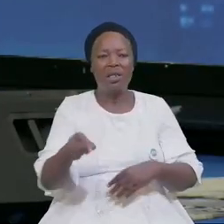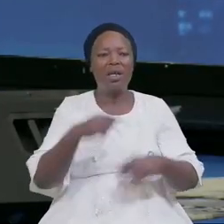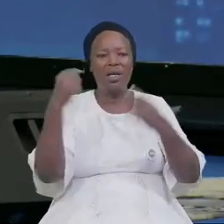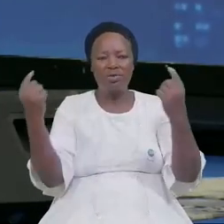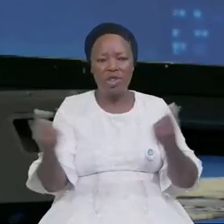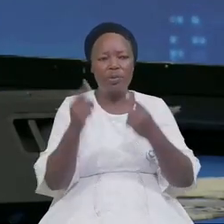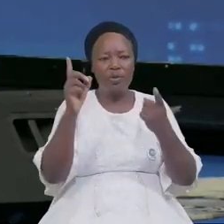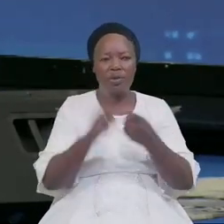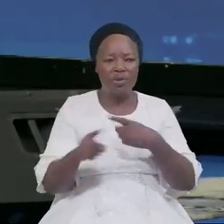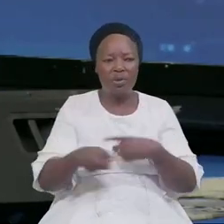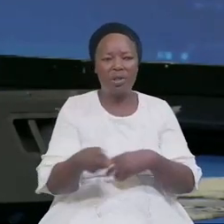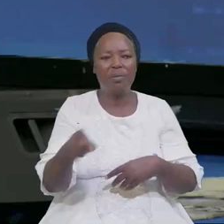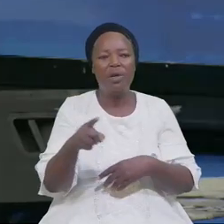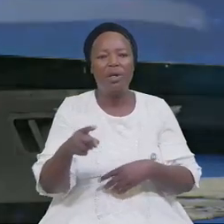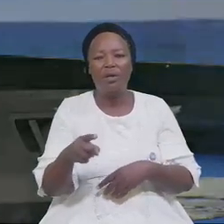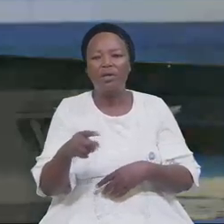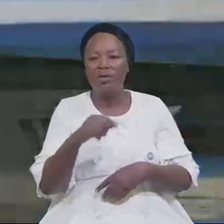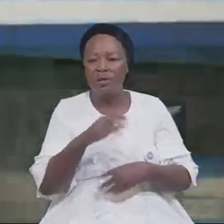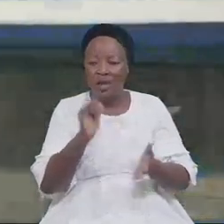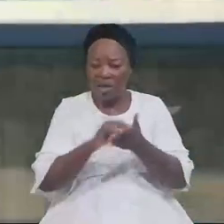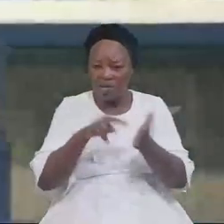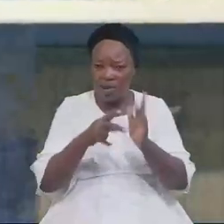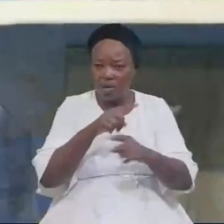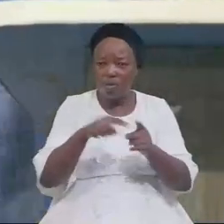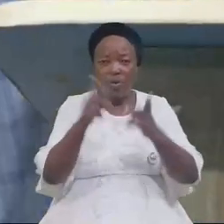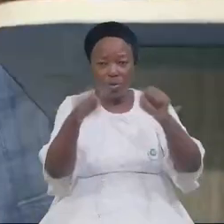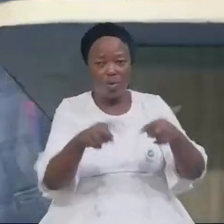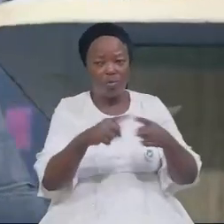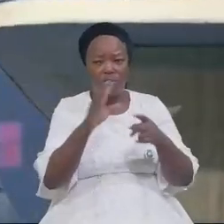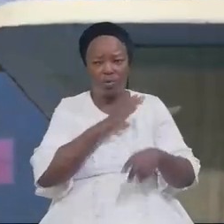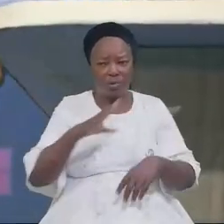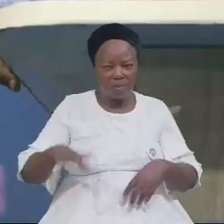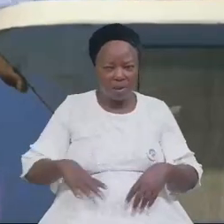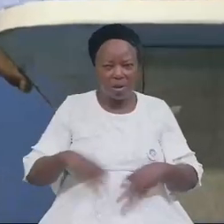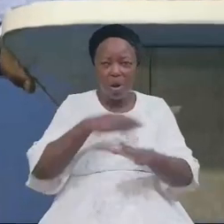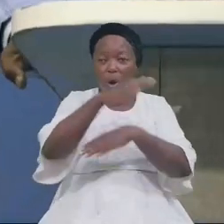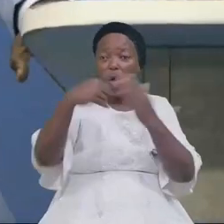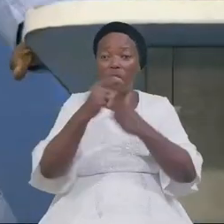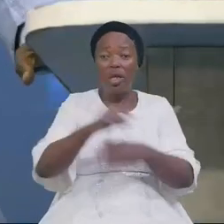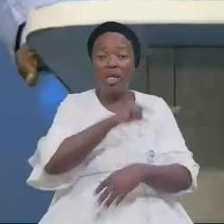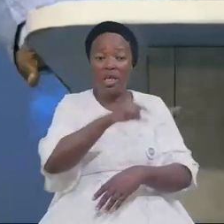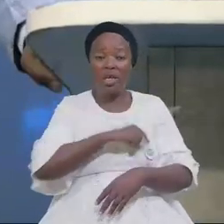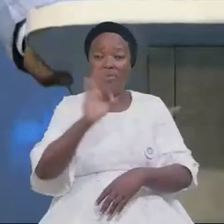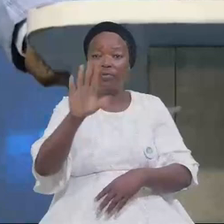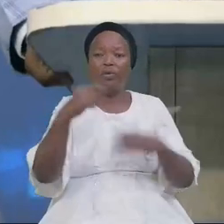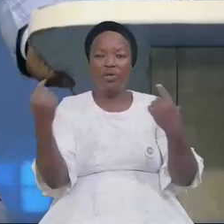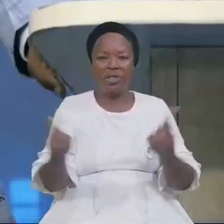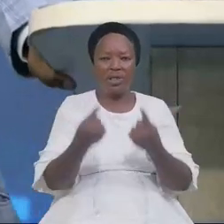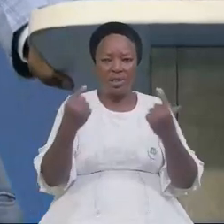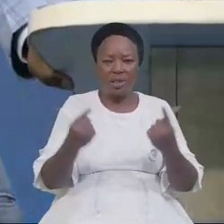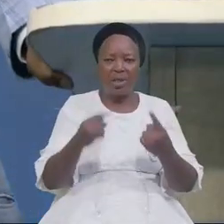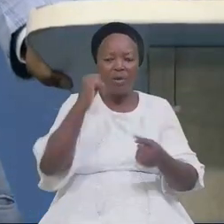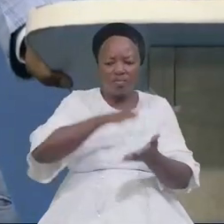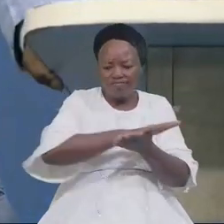offenses. C'est-à-dire que lorsque vous venez à Christ, toute la culpabilité de vos péchés